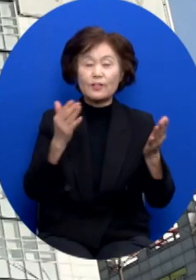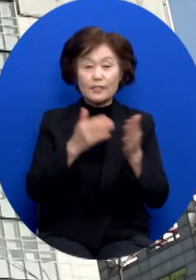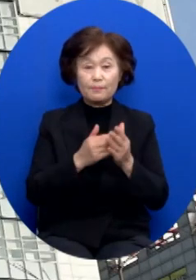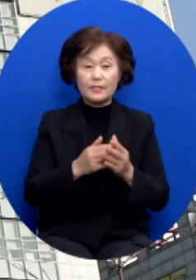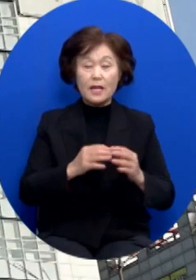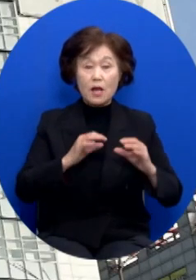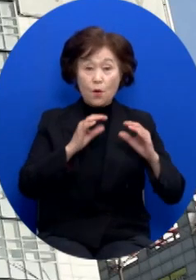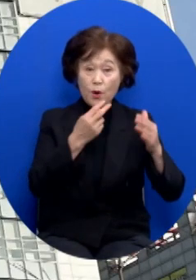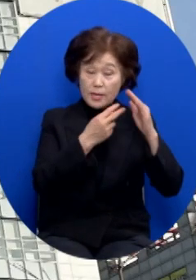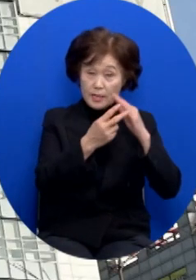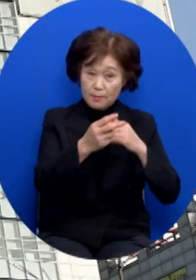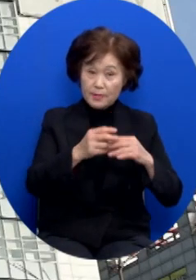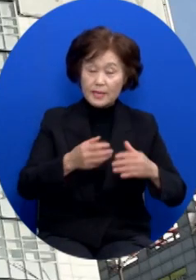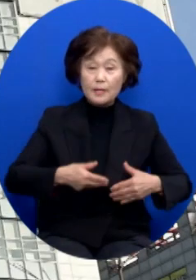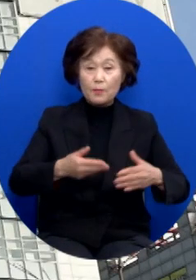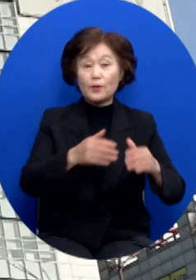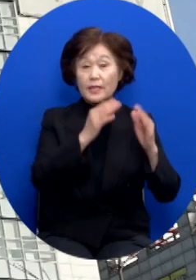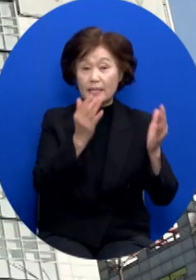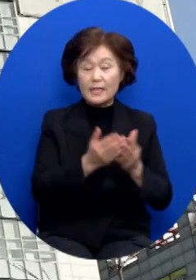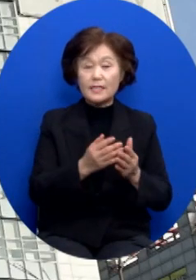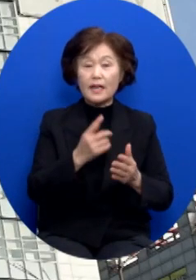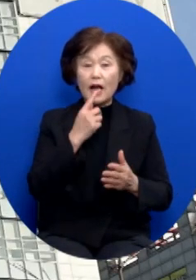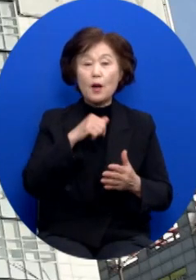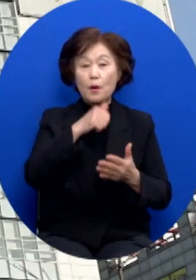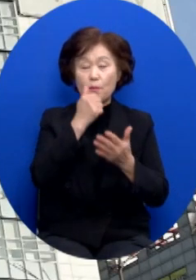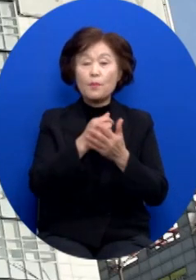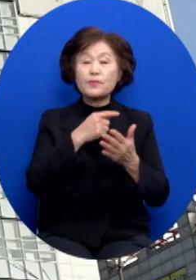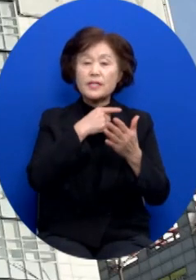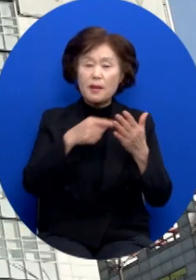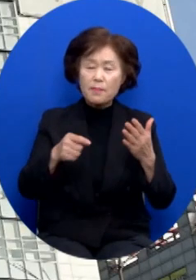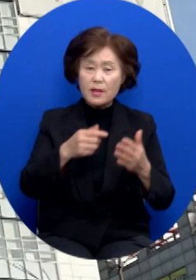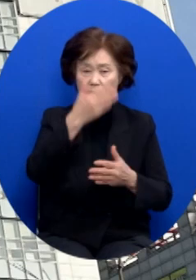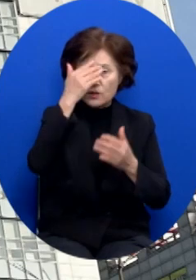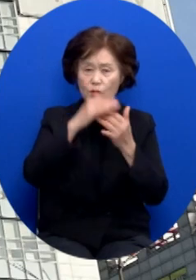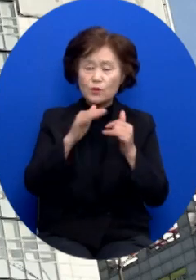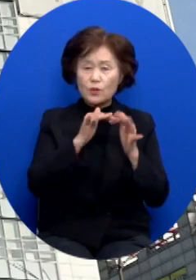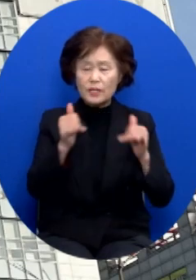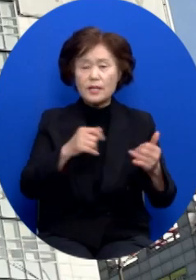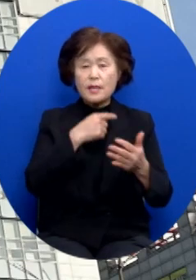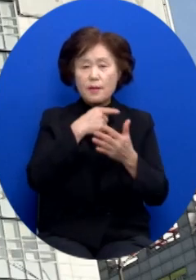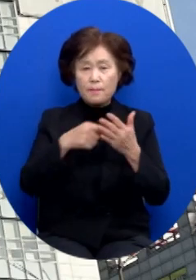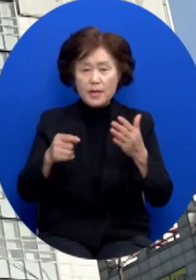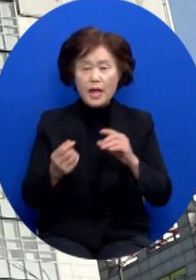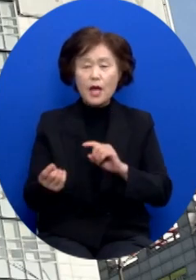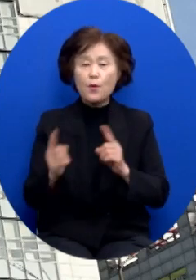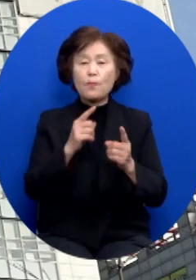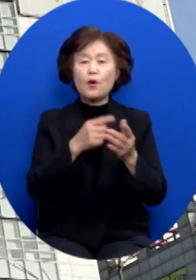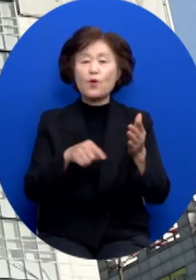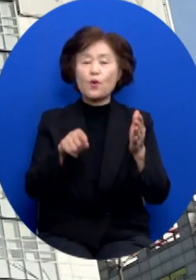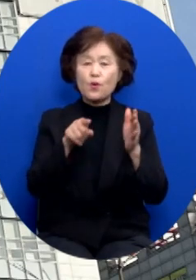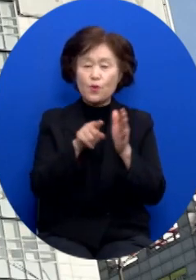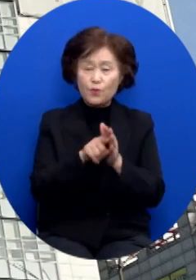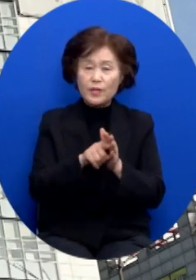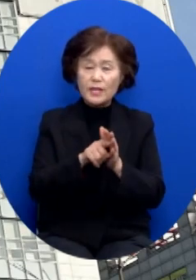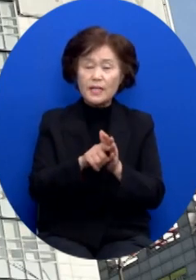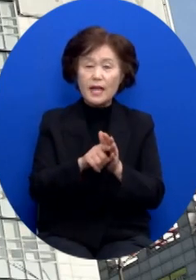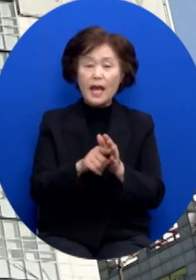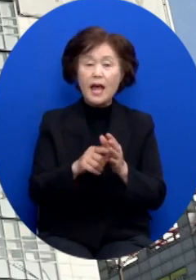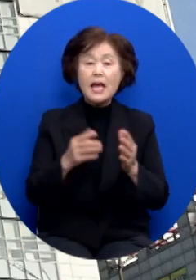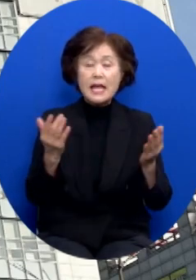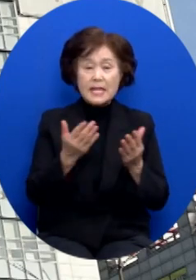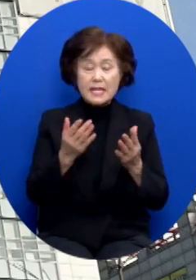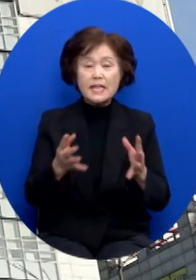월드비전이 범죄 피해 청소년과 수용자 자녀를 위한 피해 회복 지원 사업 추진을 위해 다자간 업무